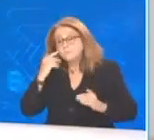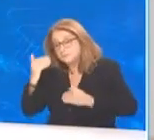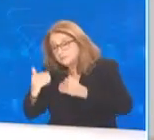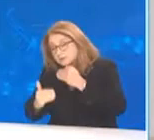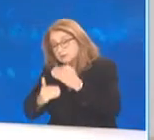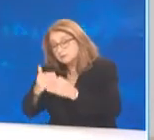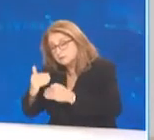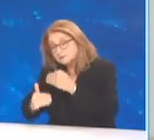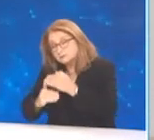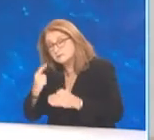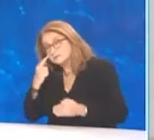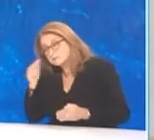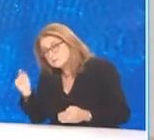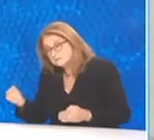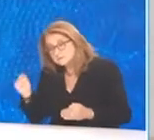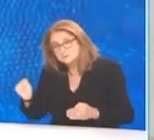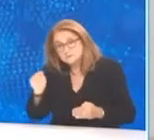οποία